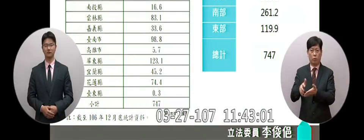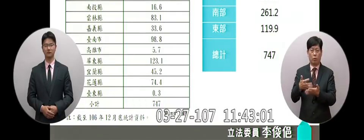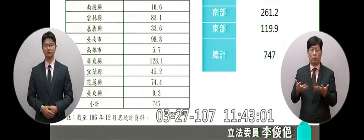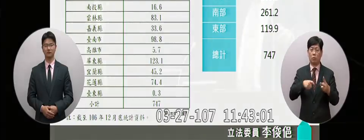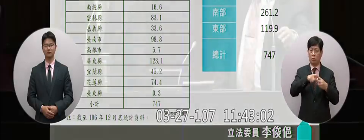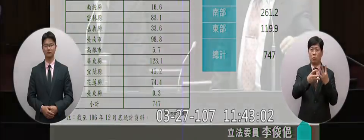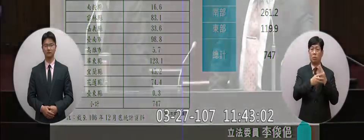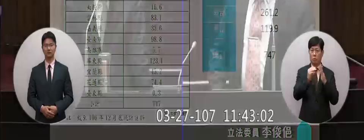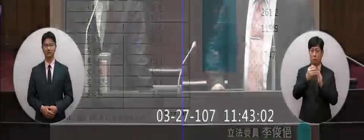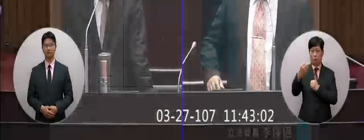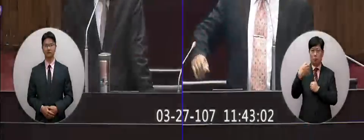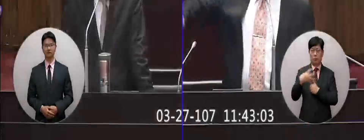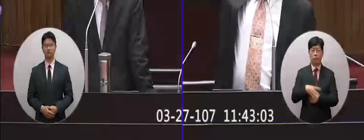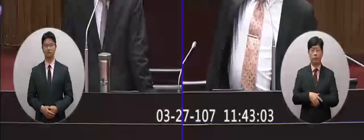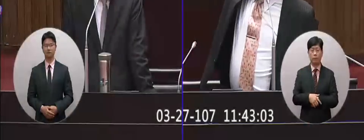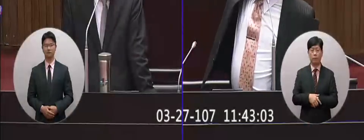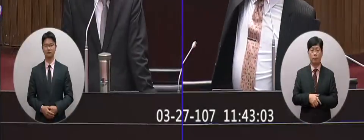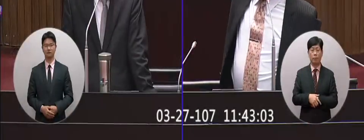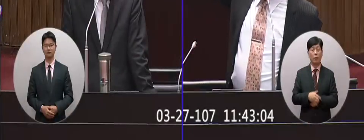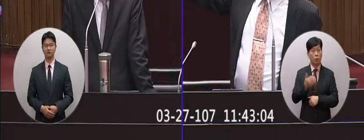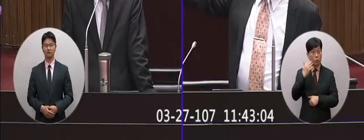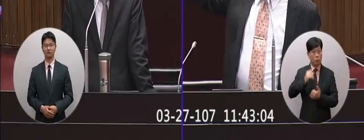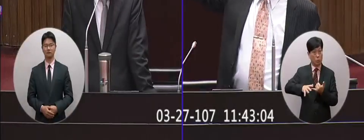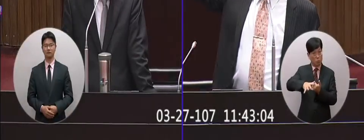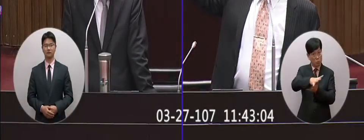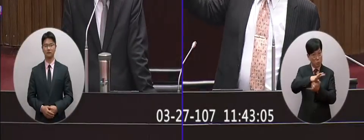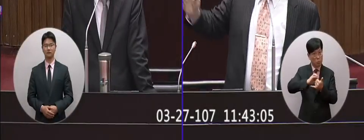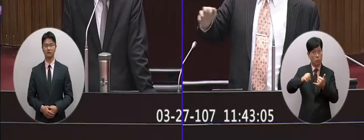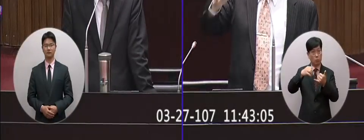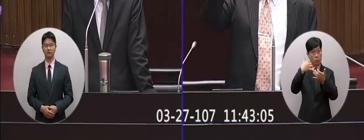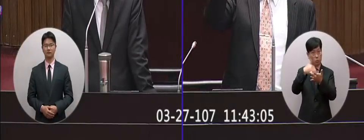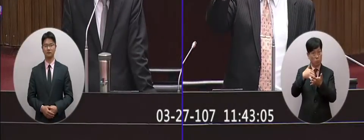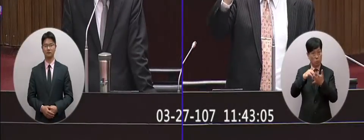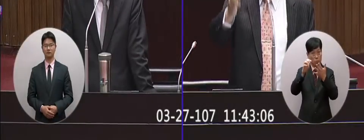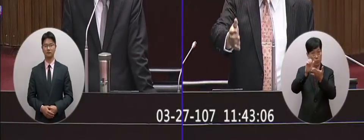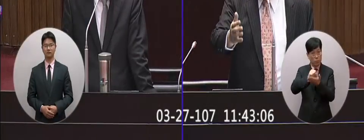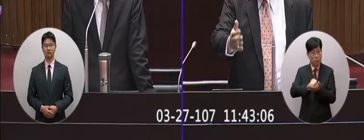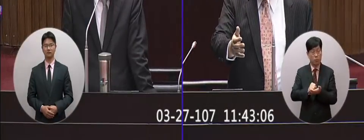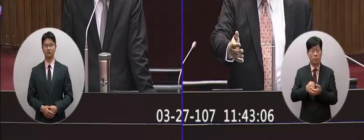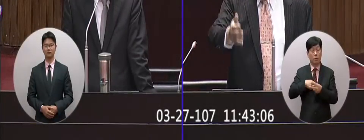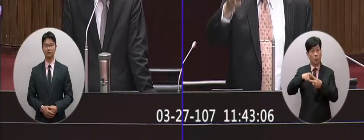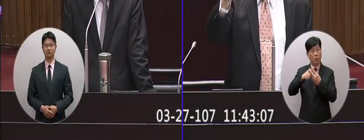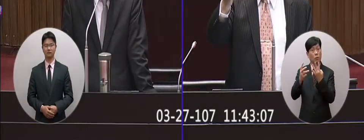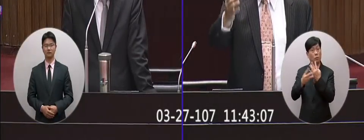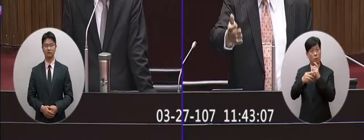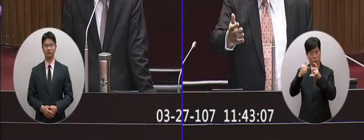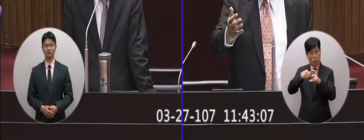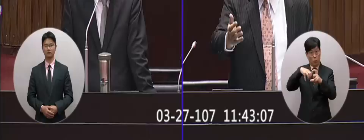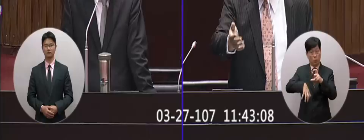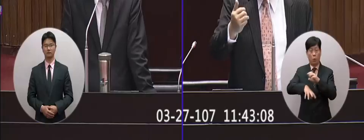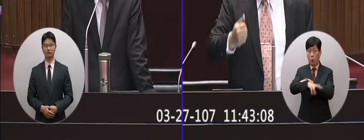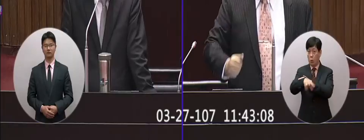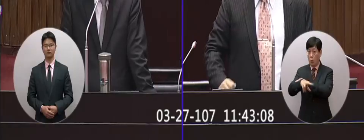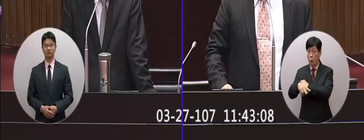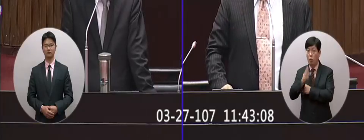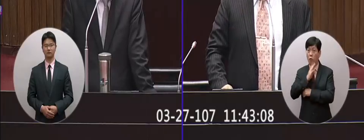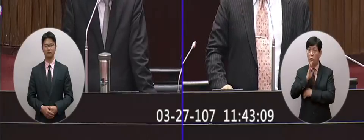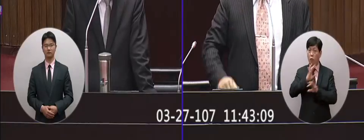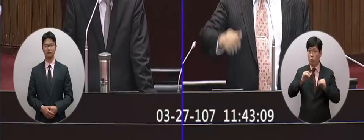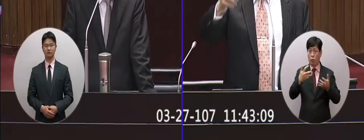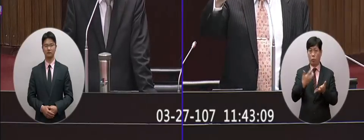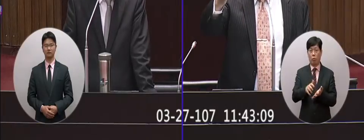局提供给我的资料。我们如果全国整理起来，我们很多在工业区里面还有很多的闲置